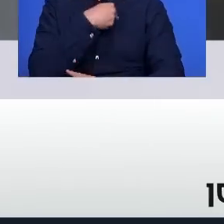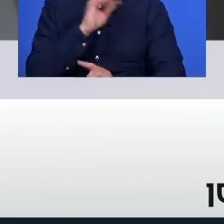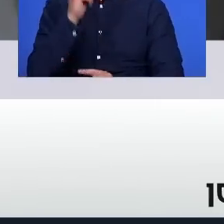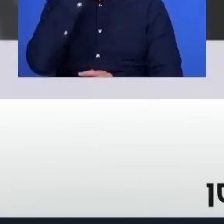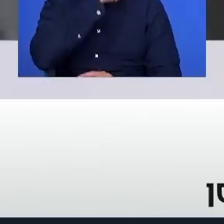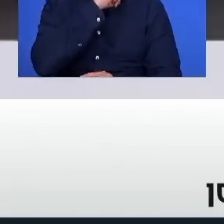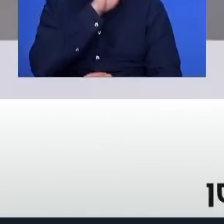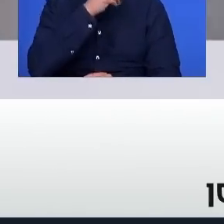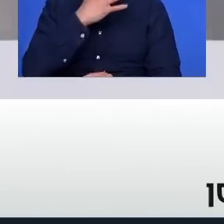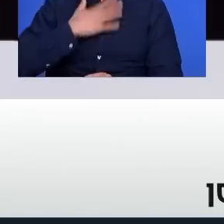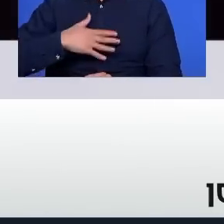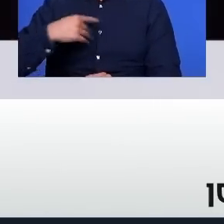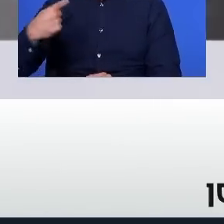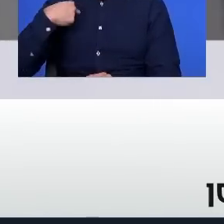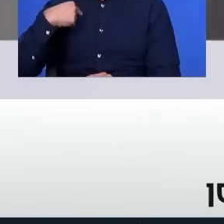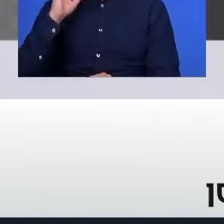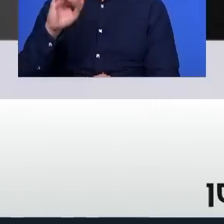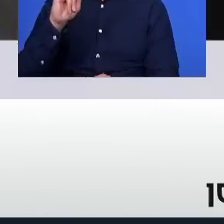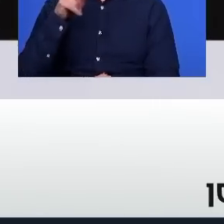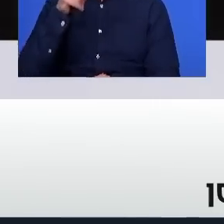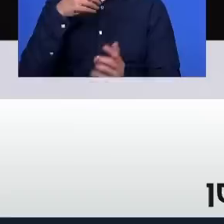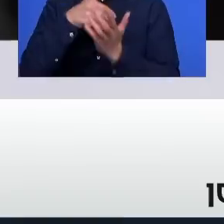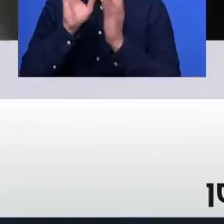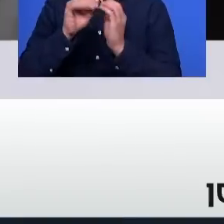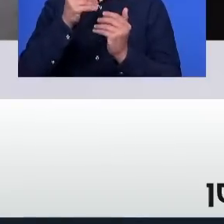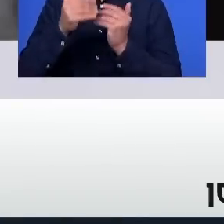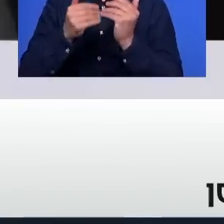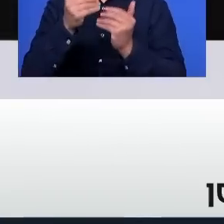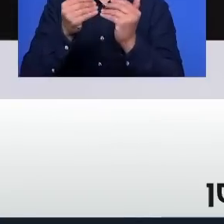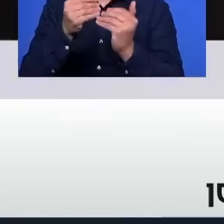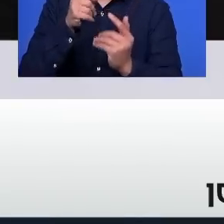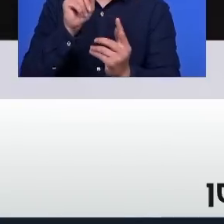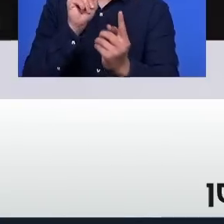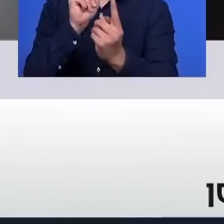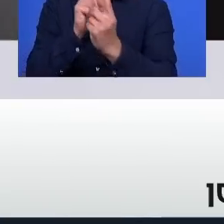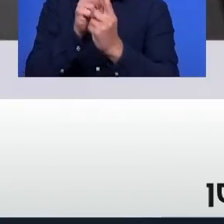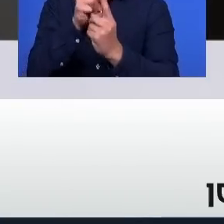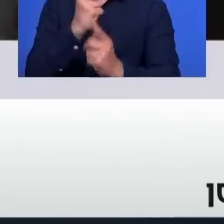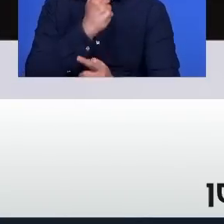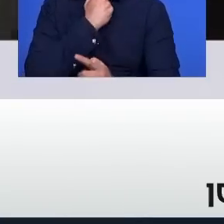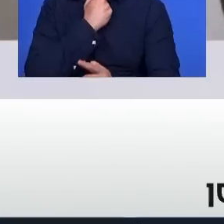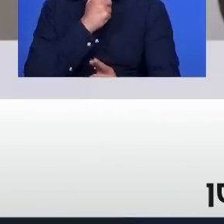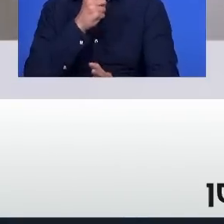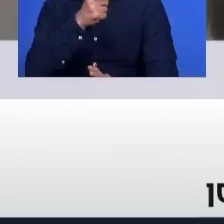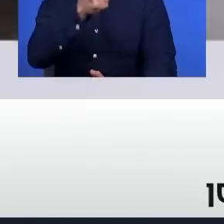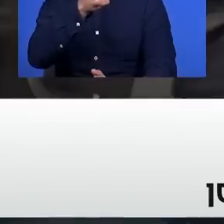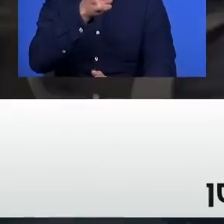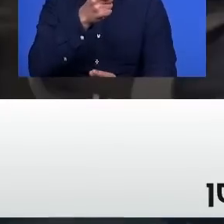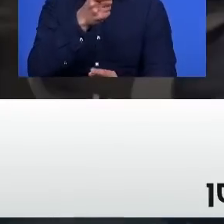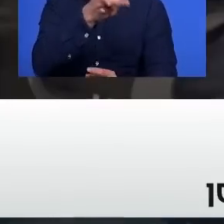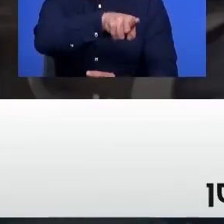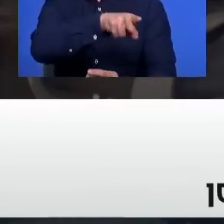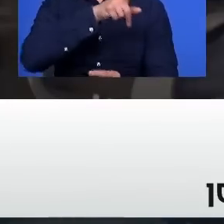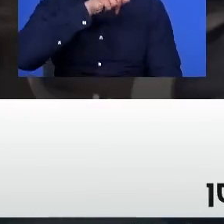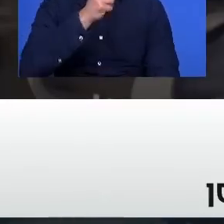פגעו בבגדיו של חסן, והוא המשיך להתקדם לעבר השוטרים, כך שהם נאלצו לירות לעברו ירי חי, והם